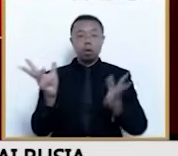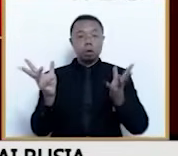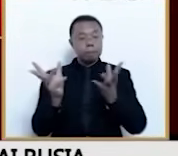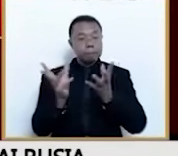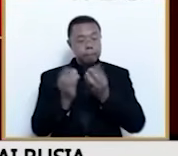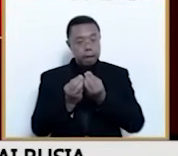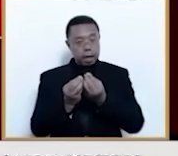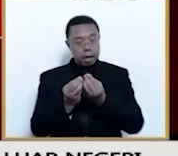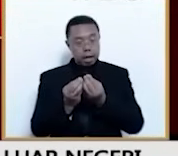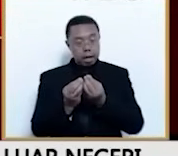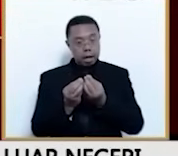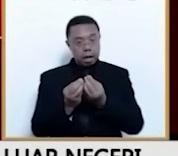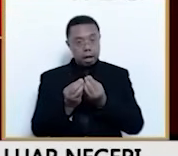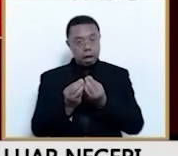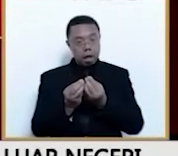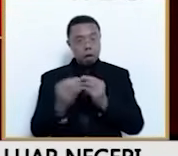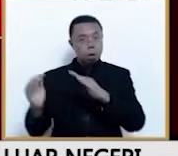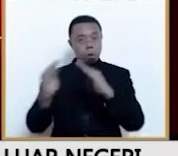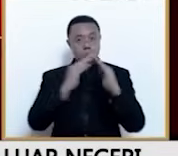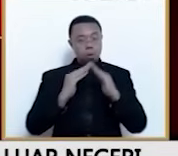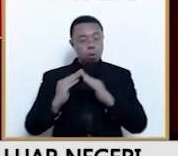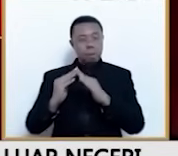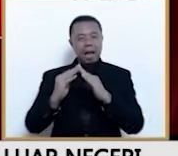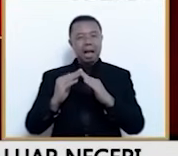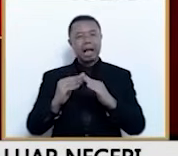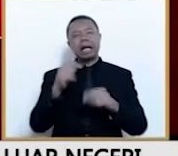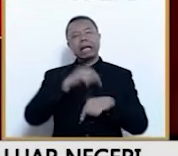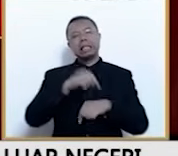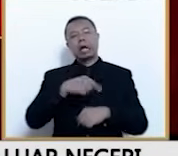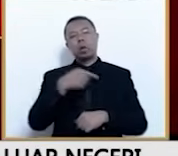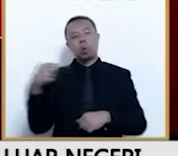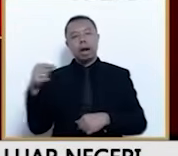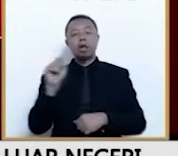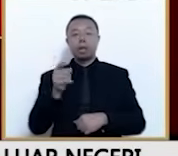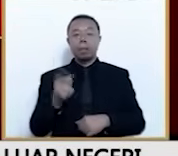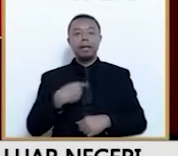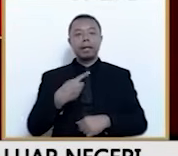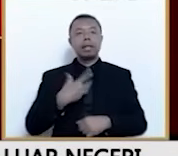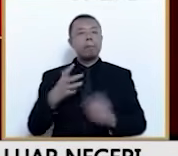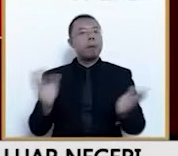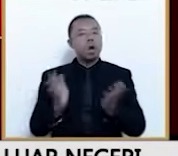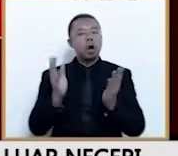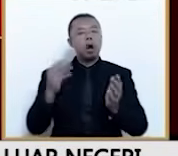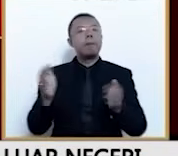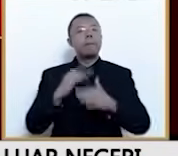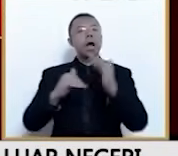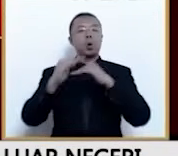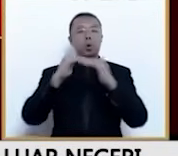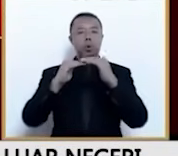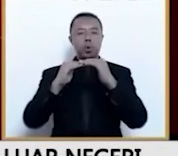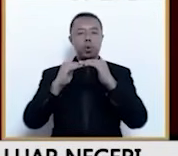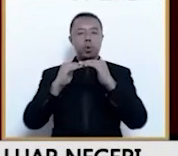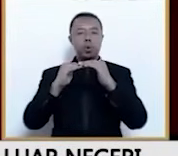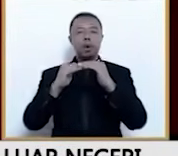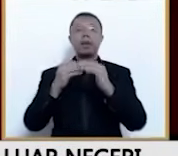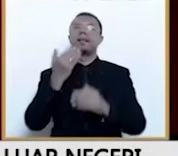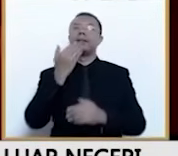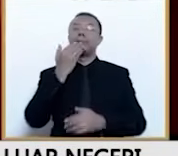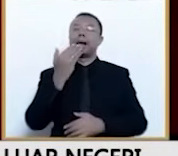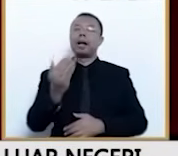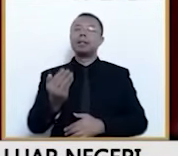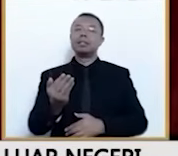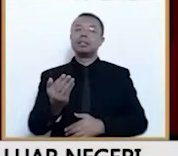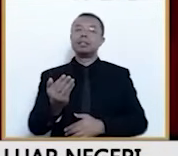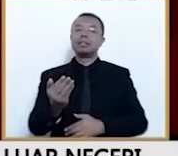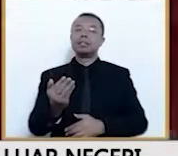jumlah hunian yang sangat kurang saat ini. Untuk itu kita akan mendorong pembangunan. Waktu habis,